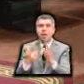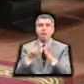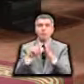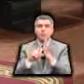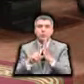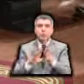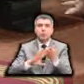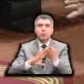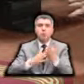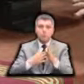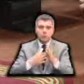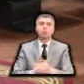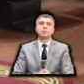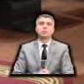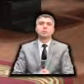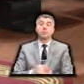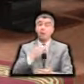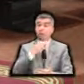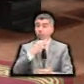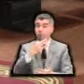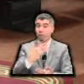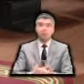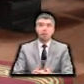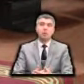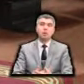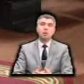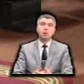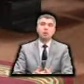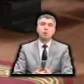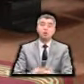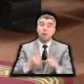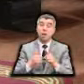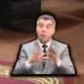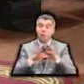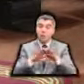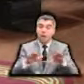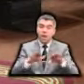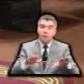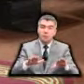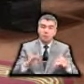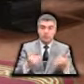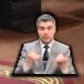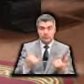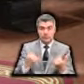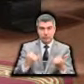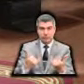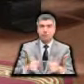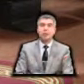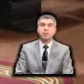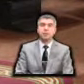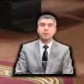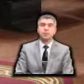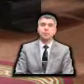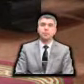إلى آخره. اللي يمكن نقول لكم هو أن هذه الأراضي الآن هو